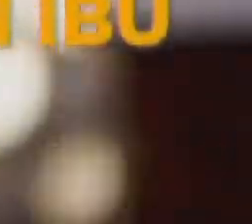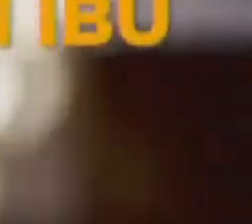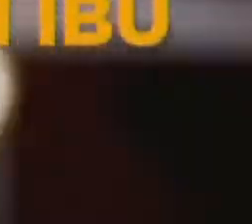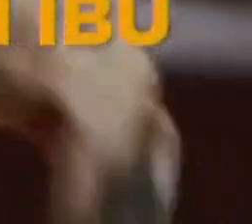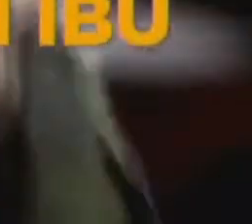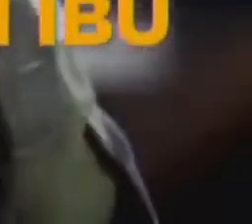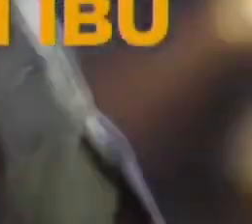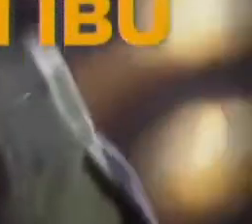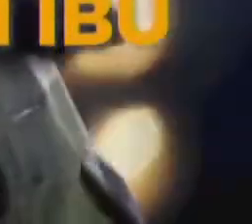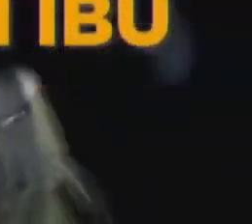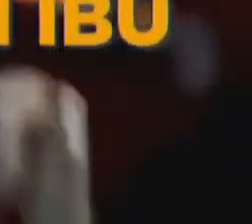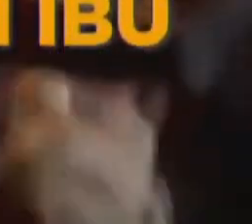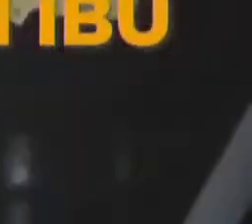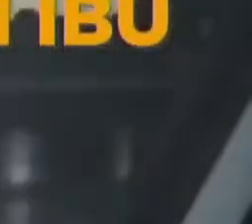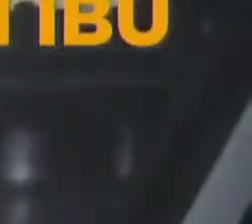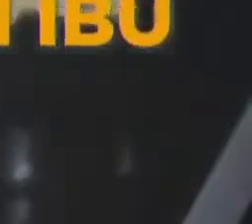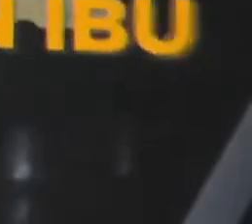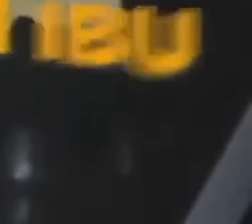diingat-ingat